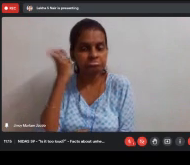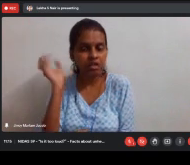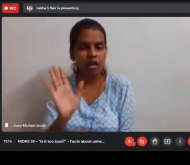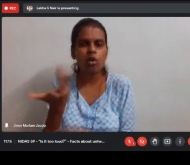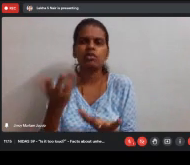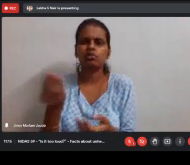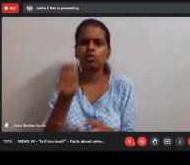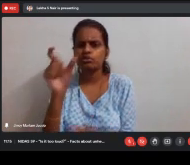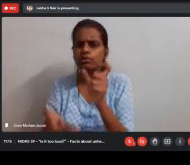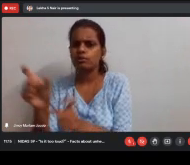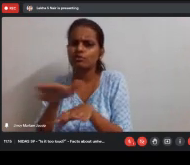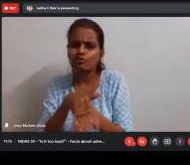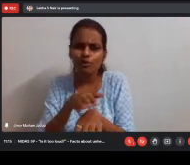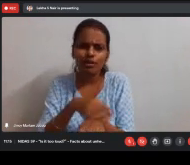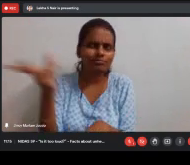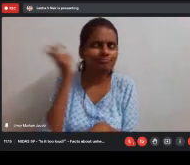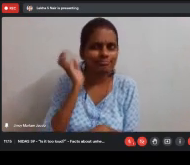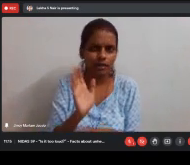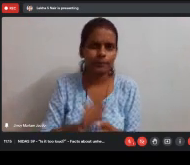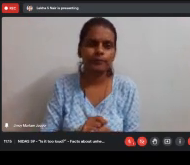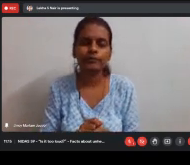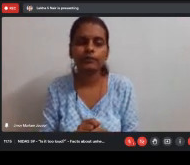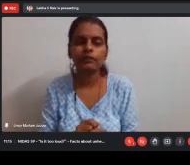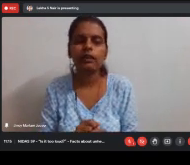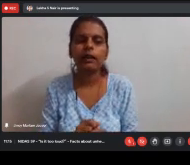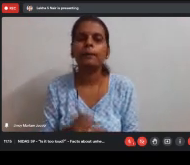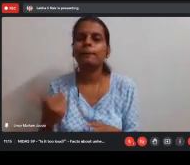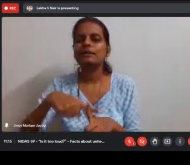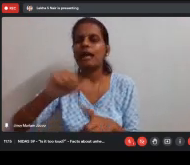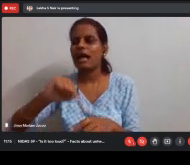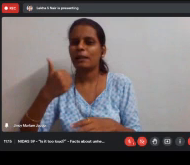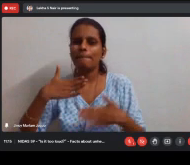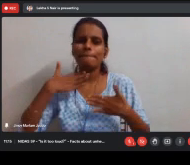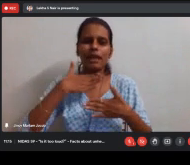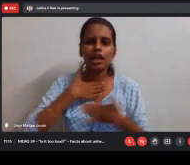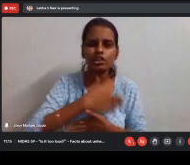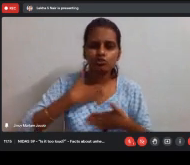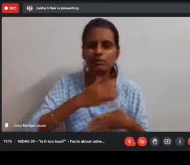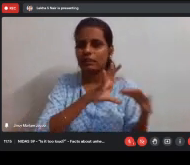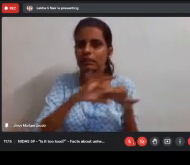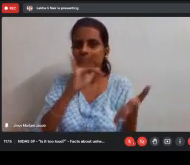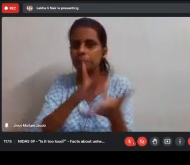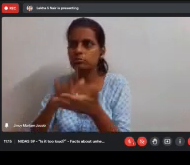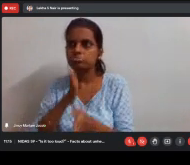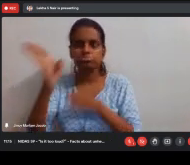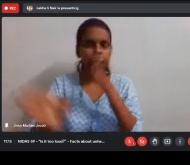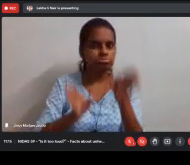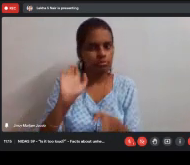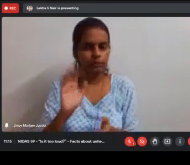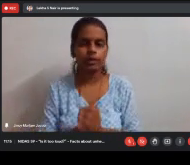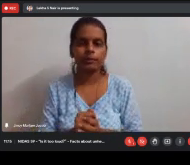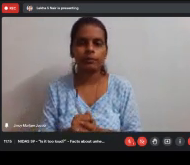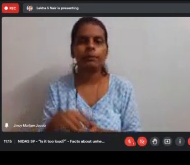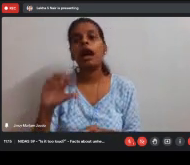തയ്ക്കുന്നവരുണ്ട്, അതായത് എംബ്രോയിഡറി വർക്കുകൾ ചെയ്യുന്നവരുണ്ട്. ചില വ്യക്തികള് പാട്ട് കേൾക്കുന്നവരുണ്ട്, പാട്ട് എന്താ പറയണ്ട, വളരെ